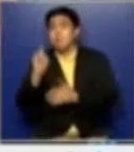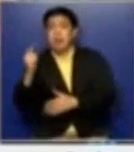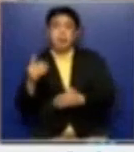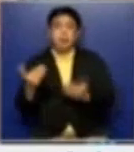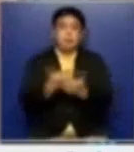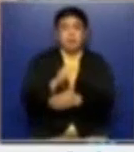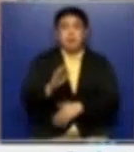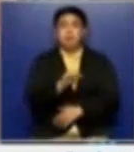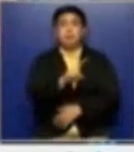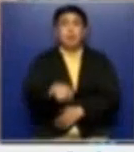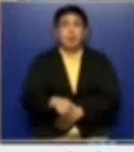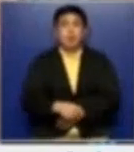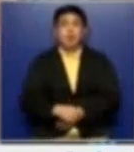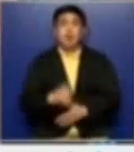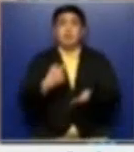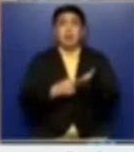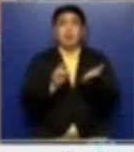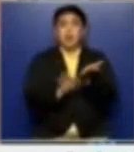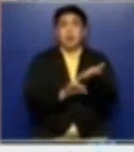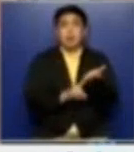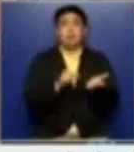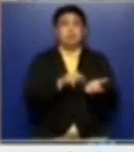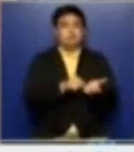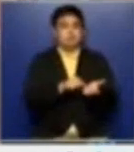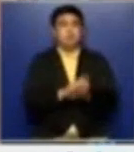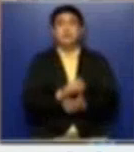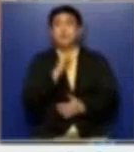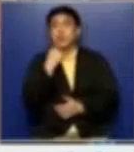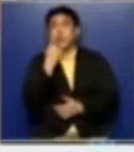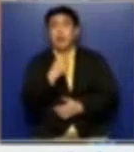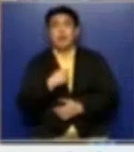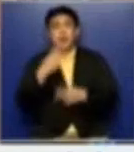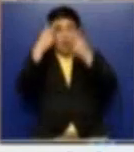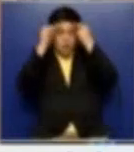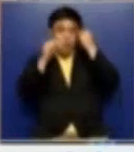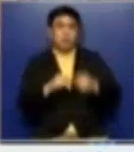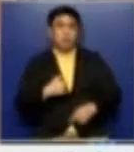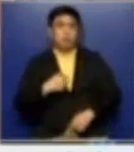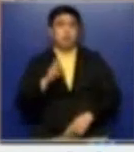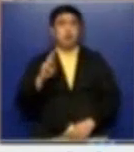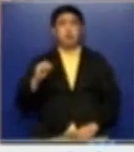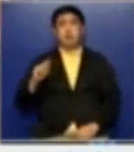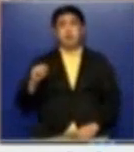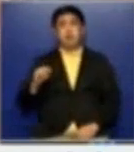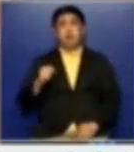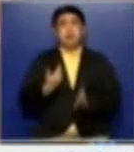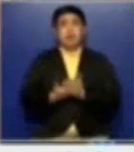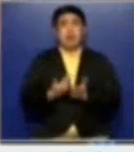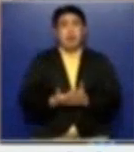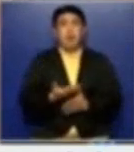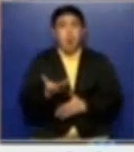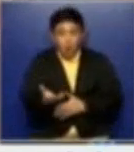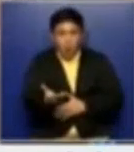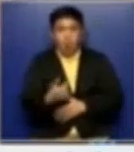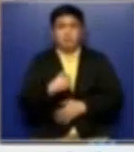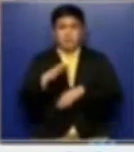ท่านก็จะรับประกันด้วยผลงานท่านถ้าใครมาบอกว่าท่านนายกให้ผมเป็นรัฐมนตรีครั้งต่อท่านนายกผ